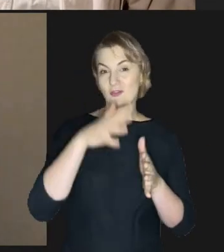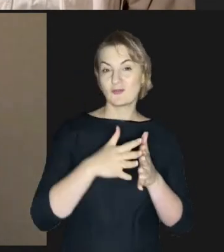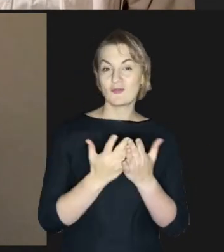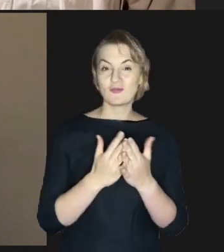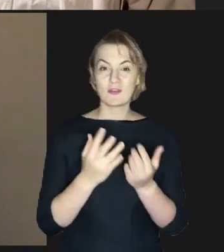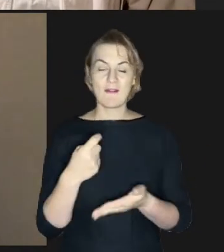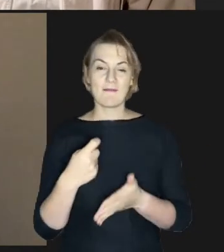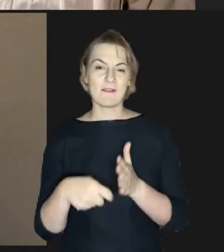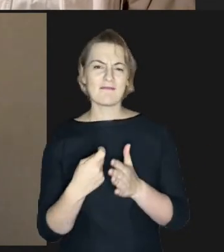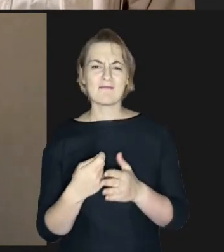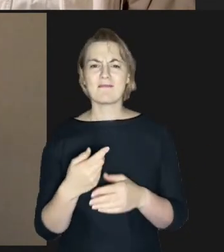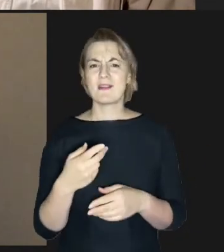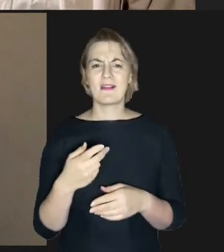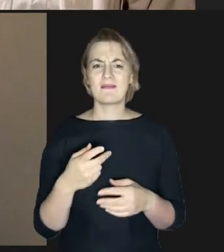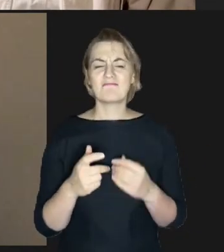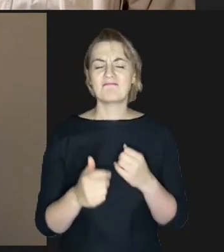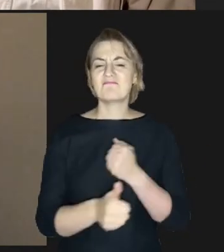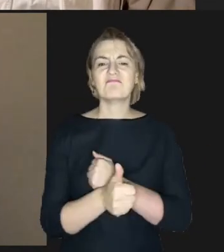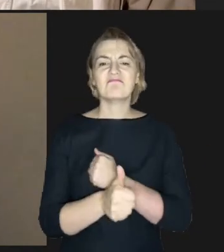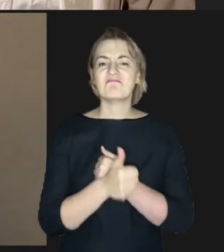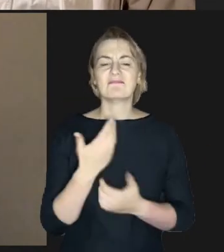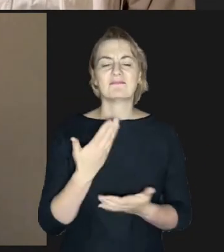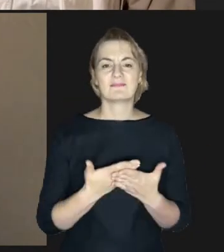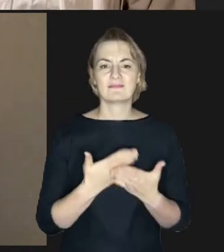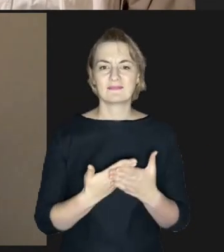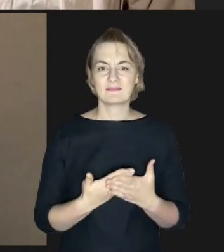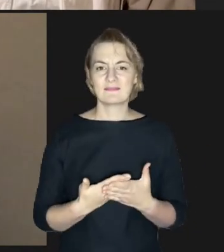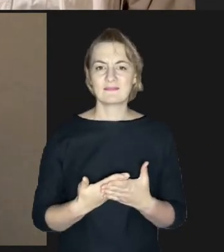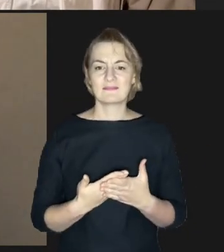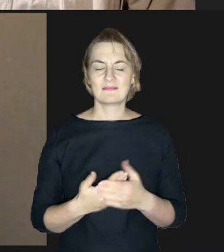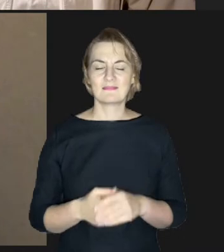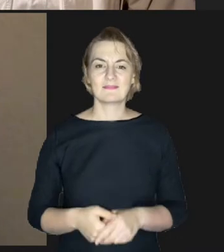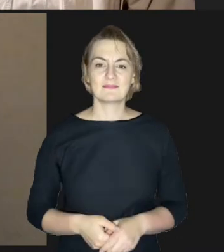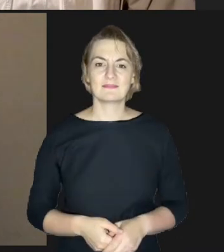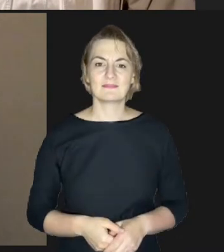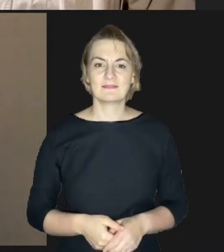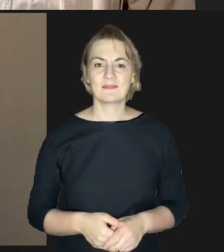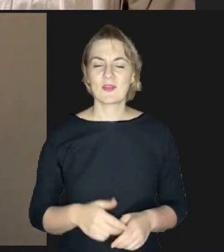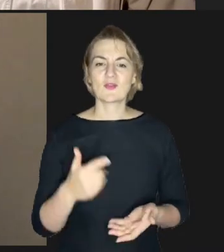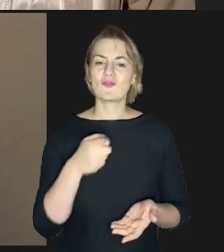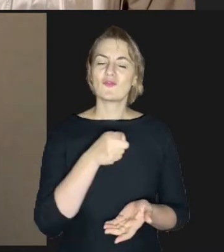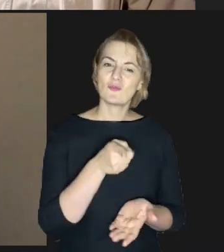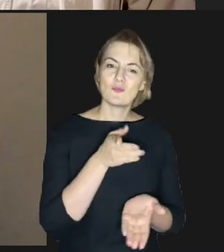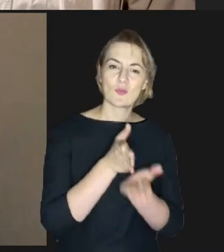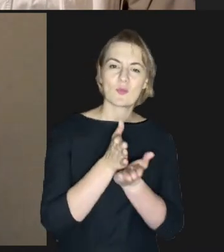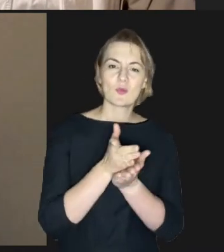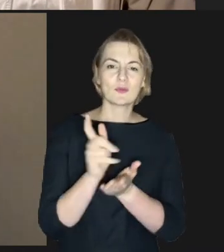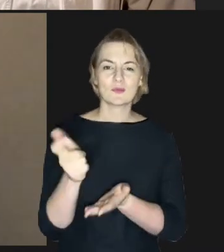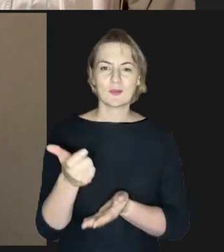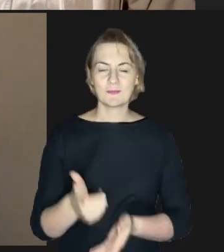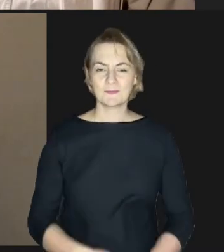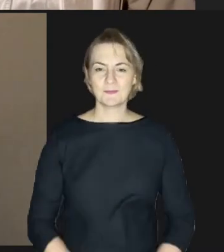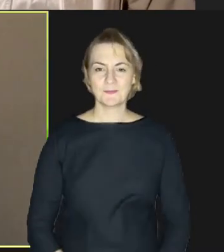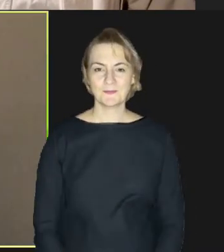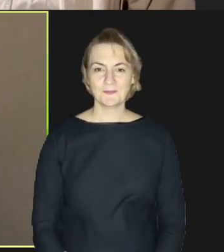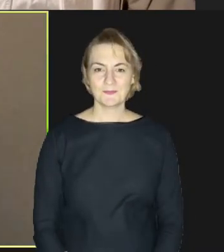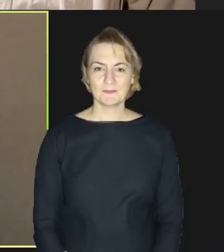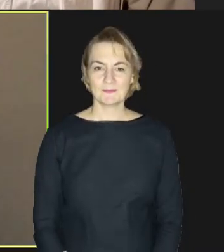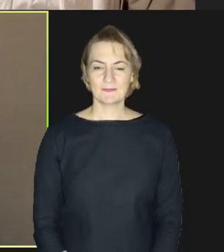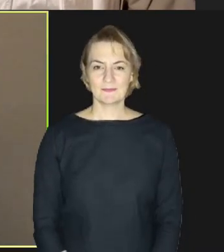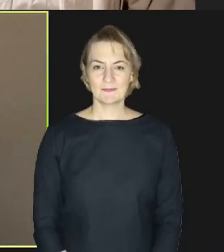no, kiedy się kształtowałeś tak, jak powinieneś jako człowiek, co ci pomogło w tym?